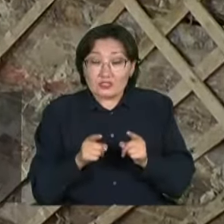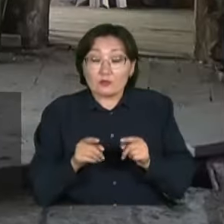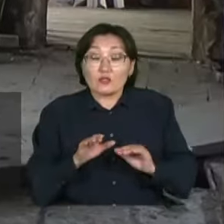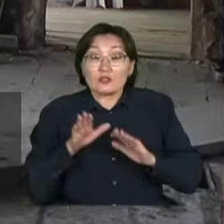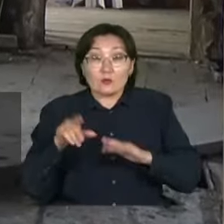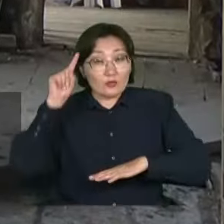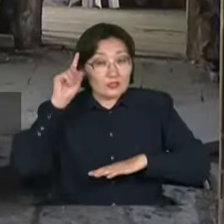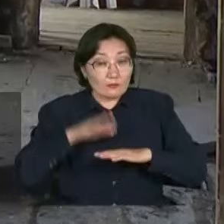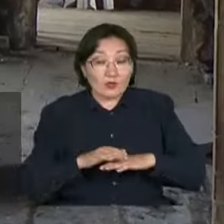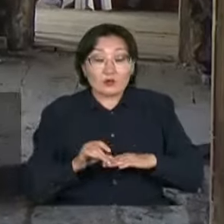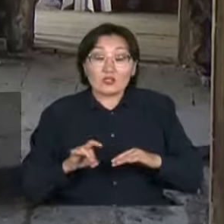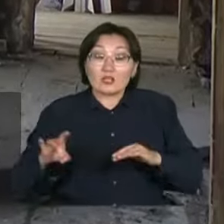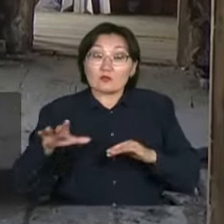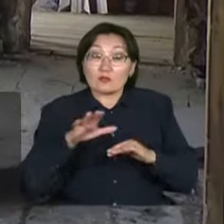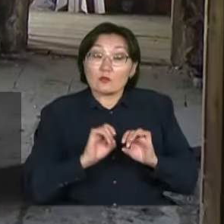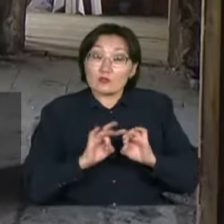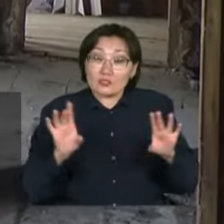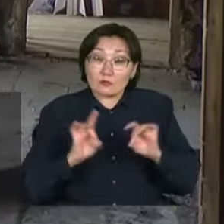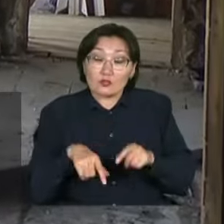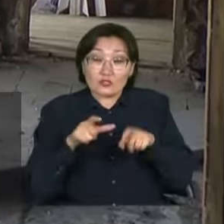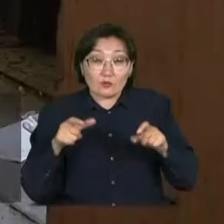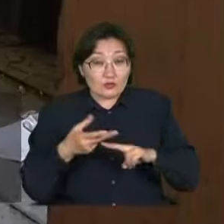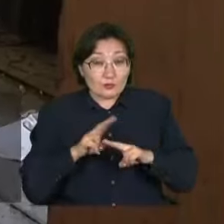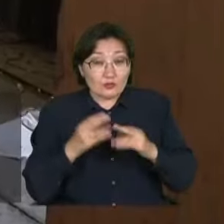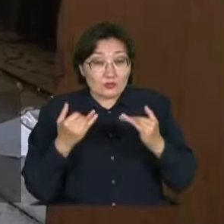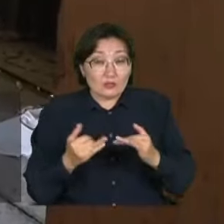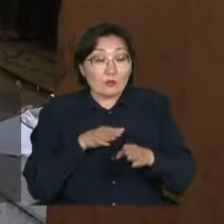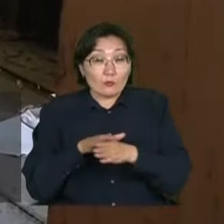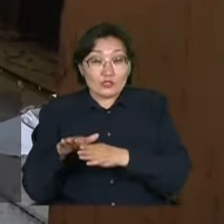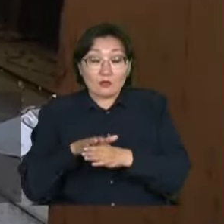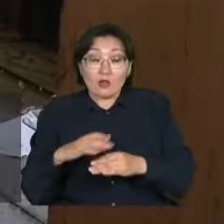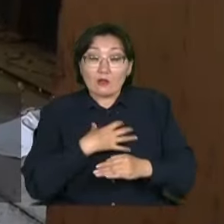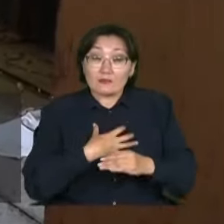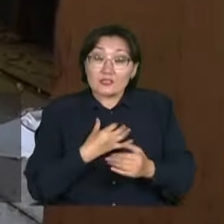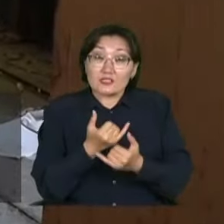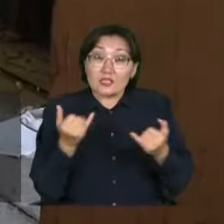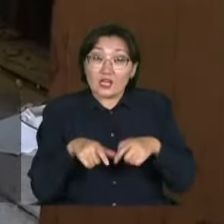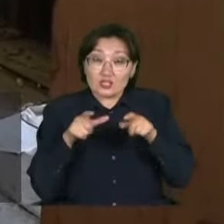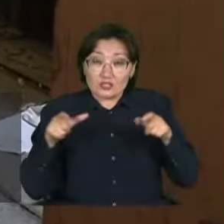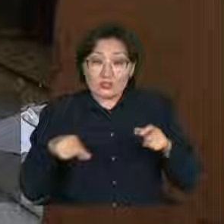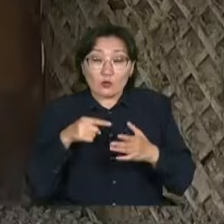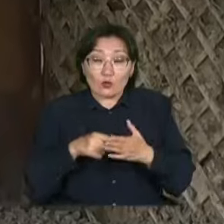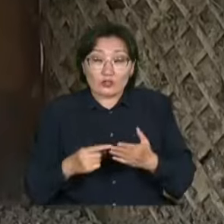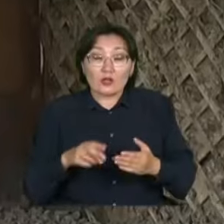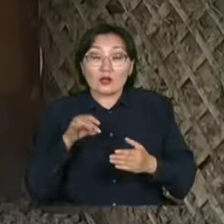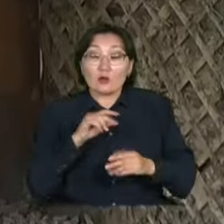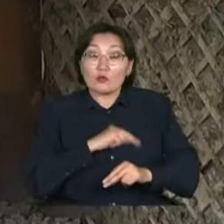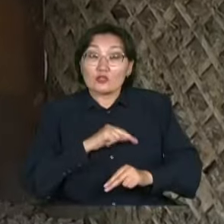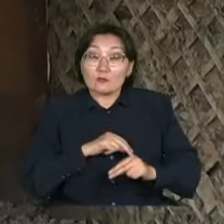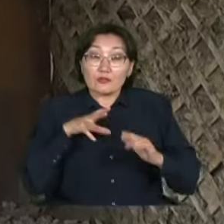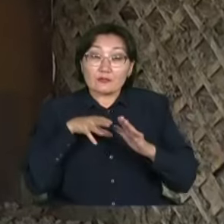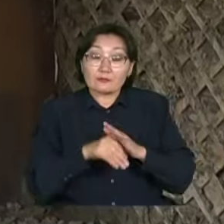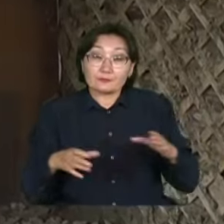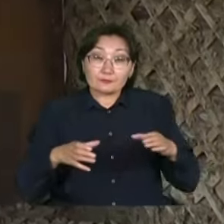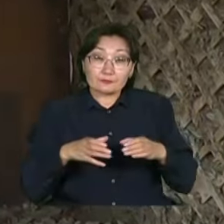заместитель акима Олехановского района, рассказал о людях, которые теперь выполняют важную для жителей города миссию. Ну, у нас в составе